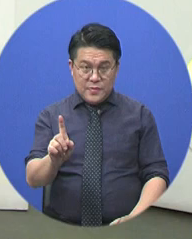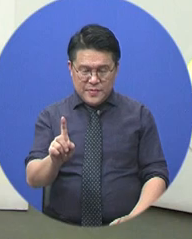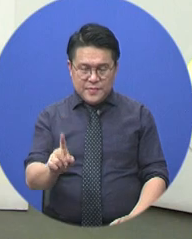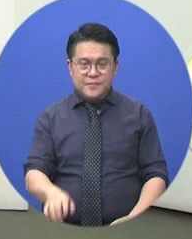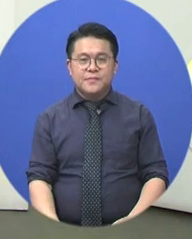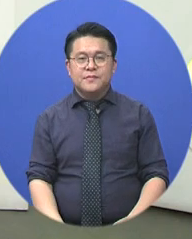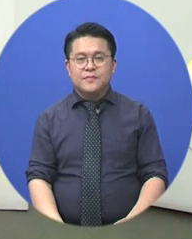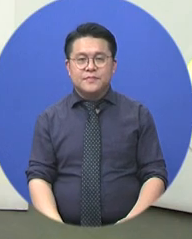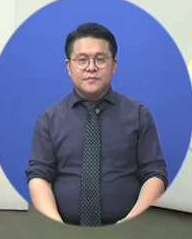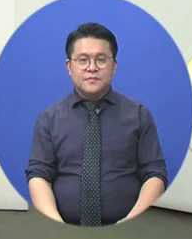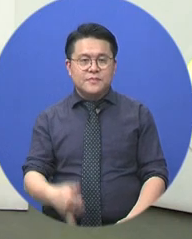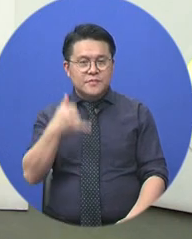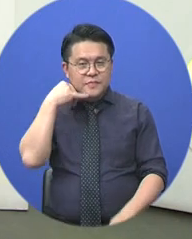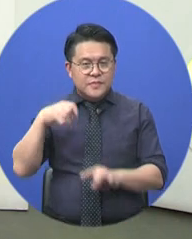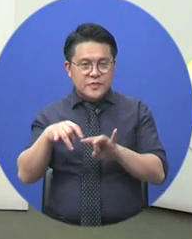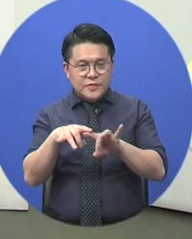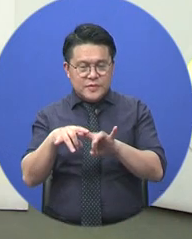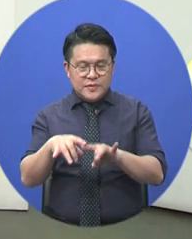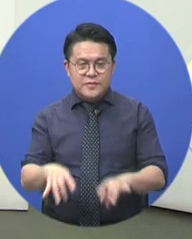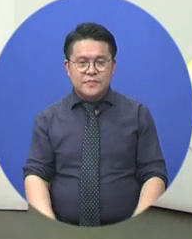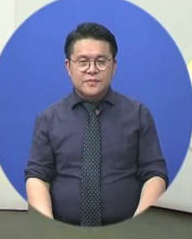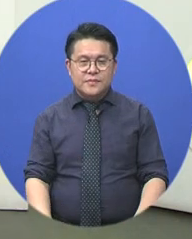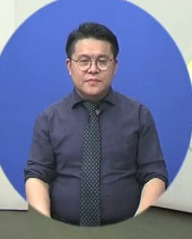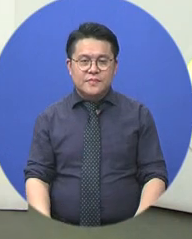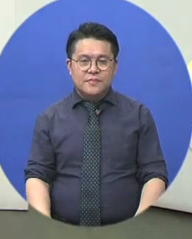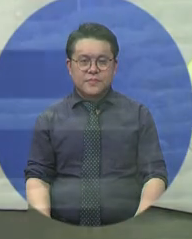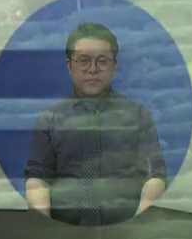신옥균님께서 부릅니다. 전화통신.